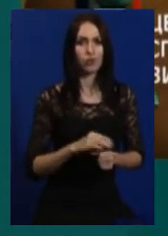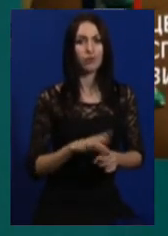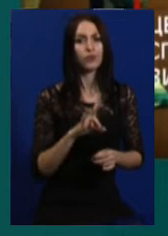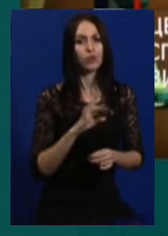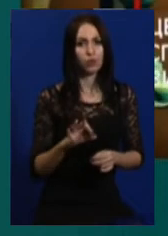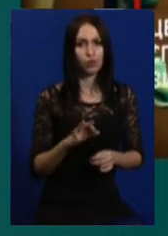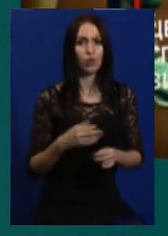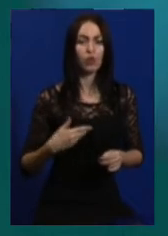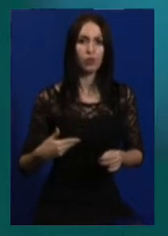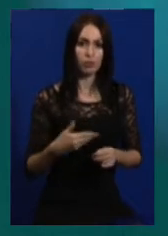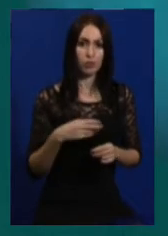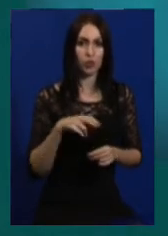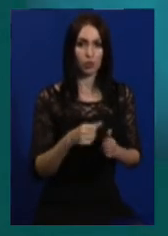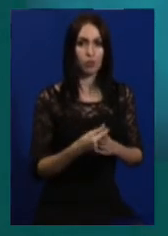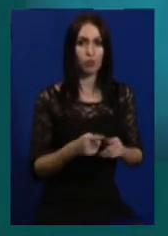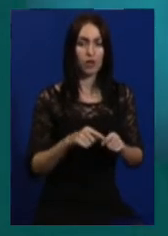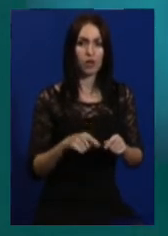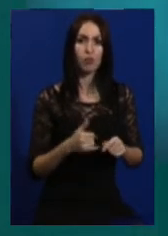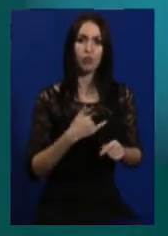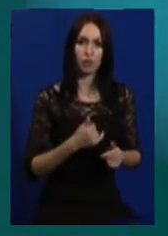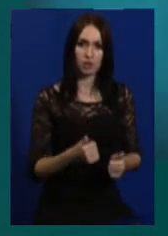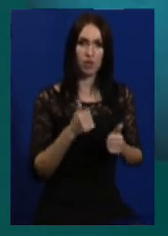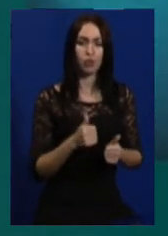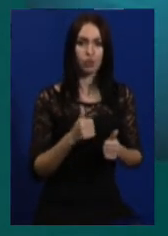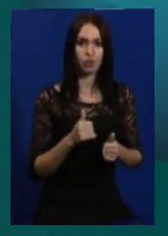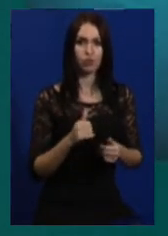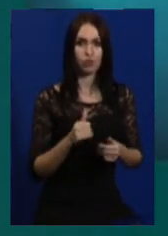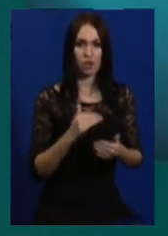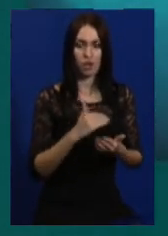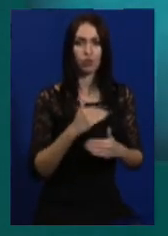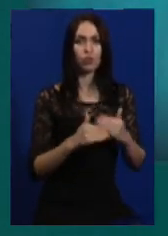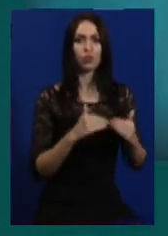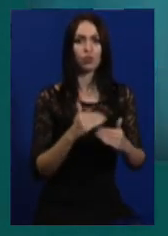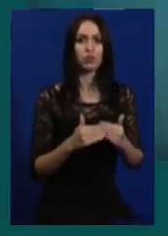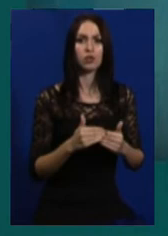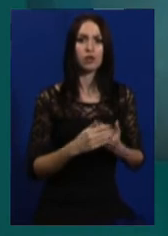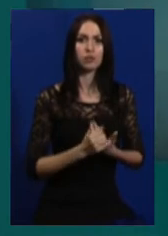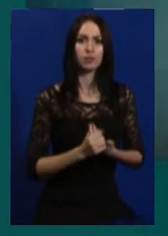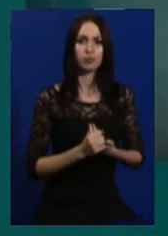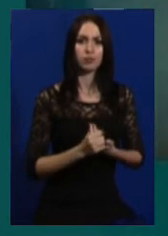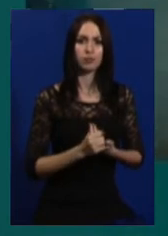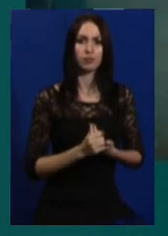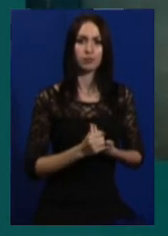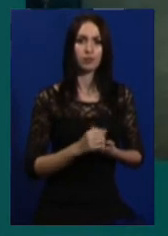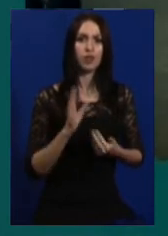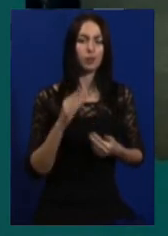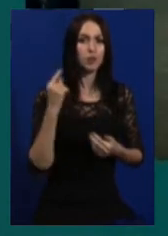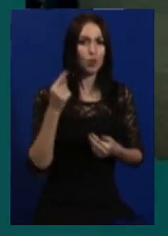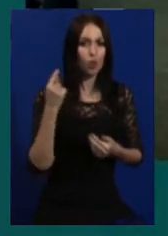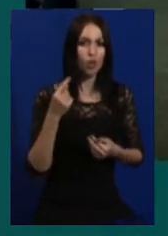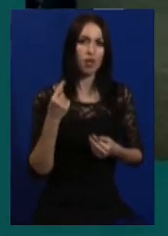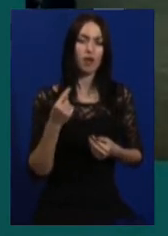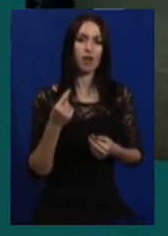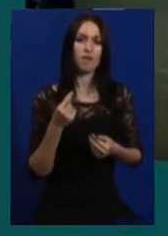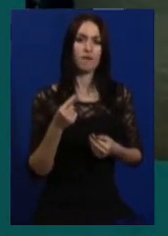мы идем к этому у нас хорошие ресурсы выпускает психолога в рио